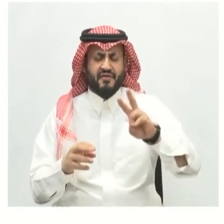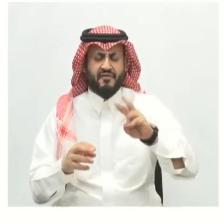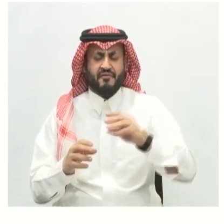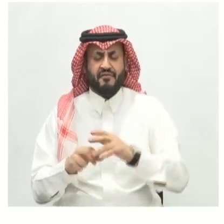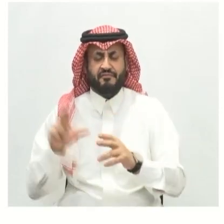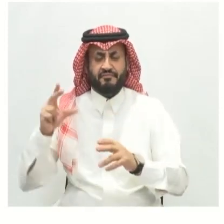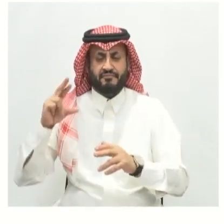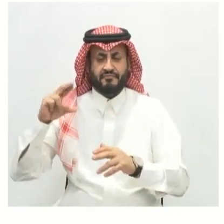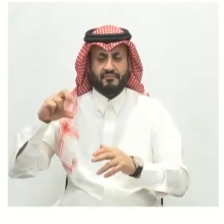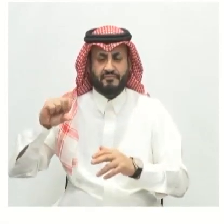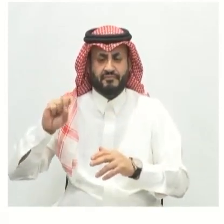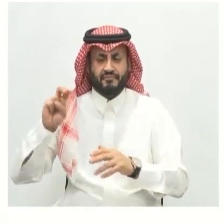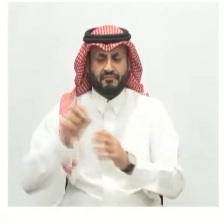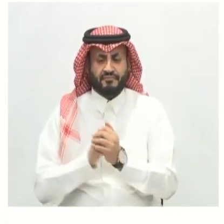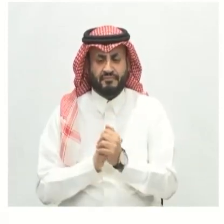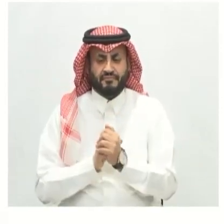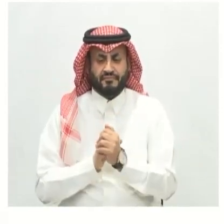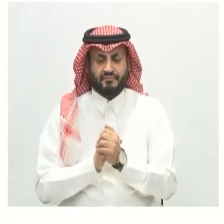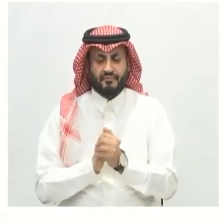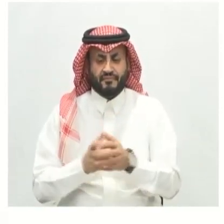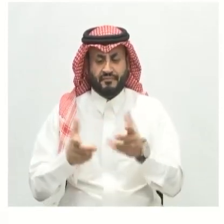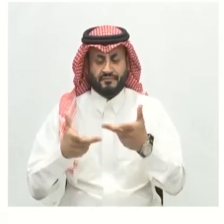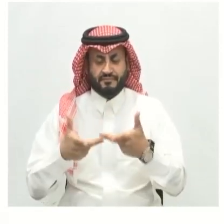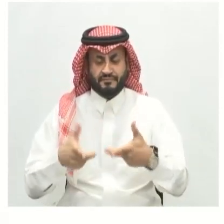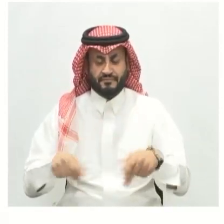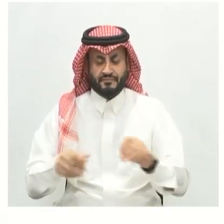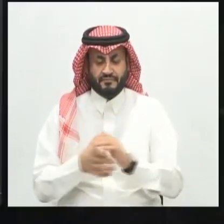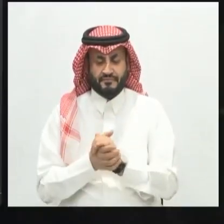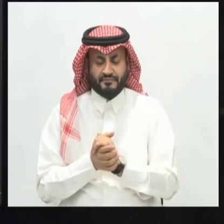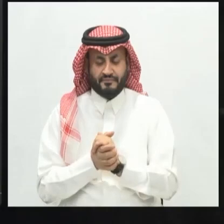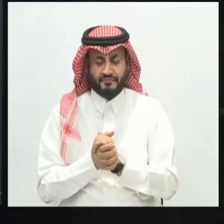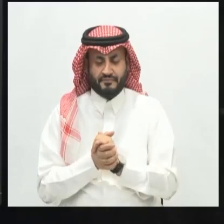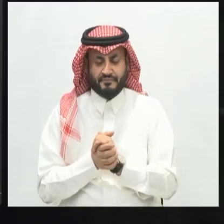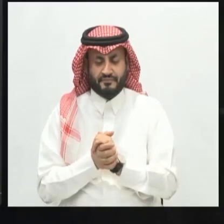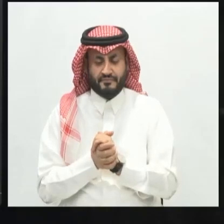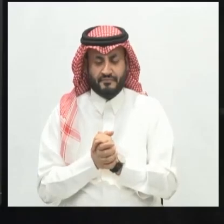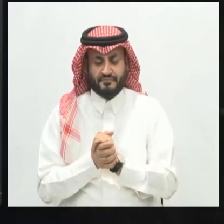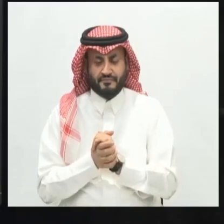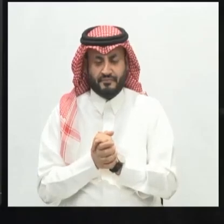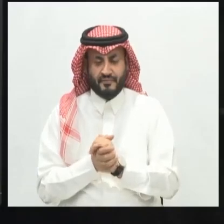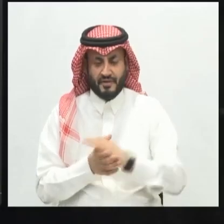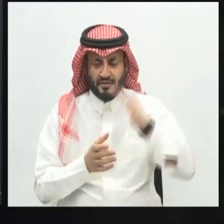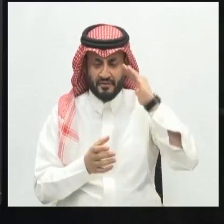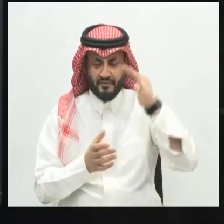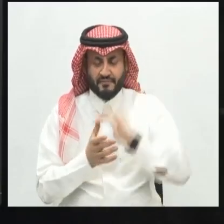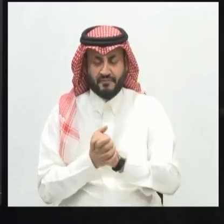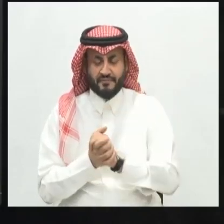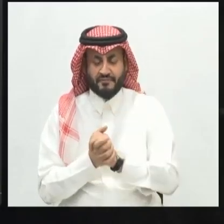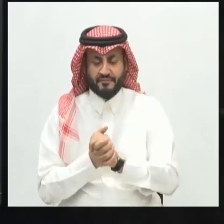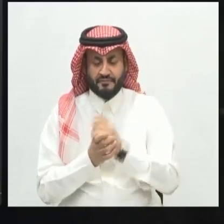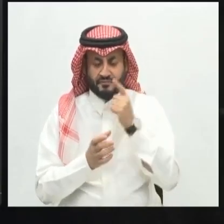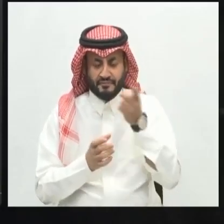في المجتمع وبذلك انتهينا من درسنا لهذا اليوم شاكره لكم حسن الاستماع